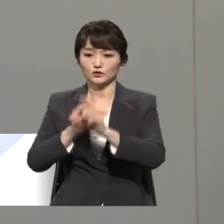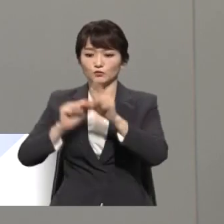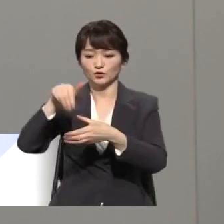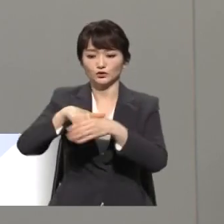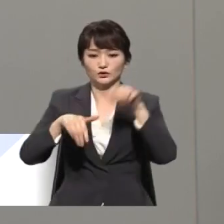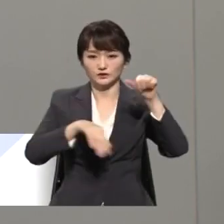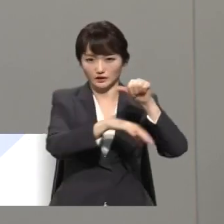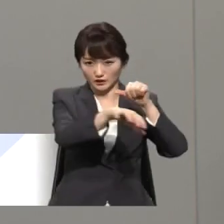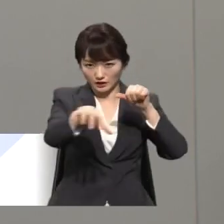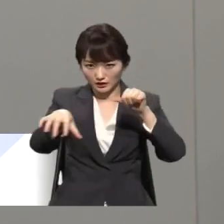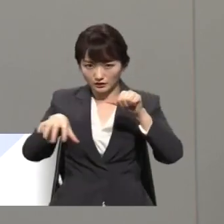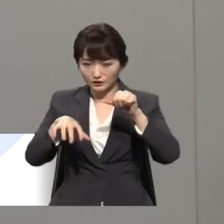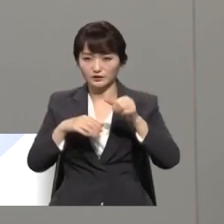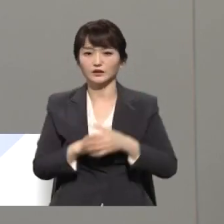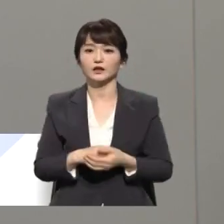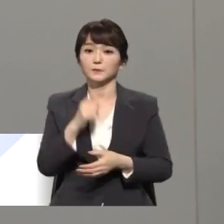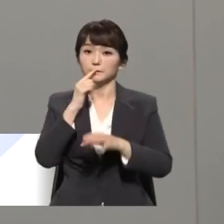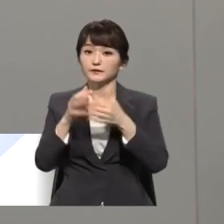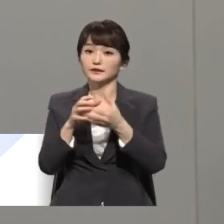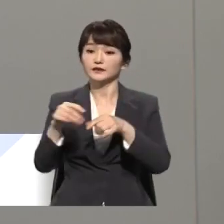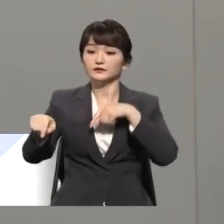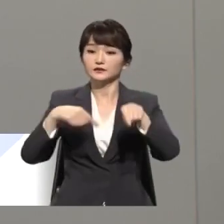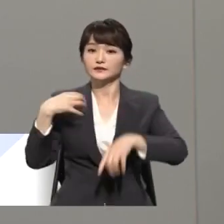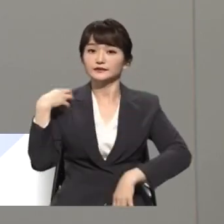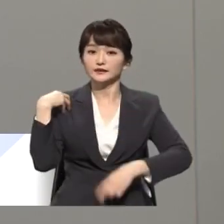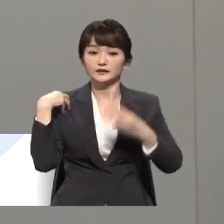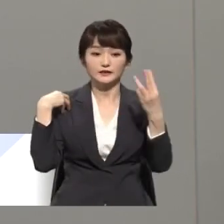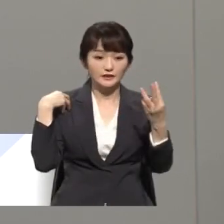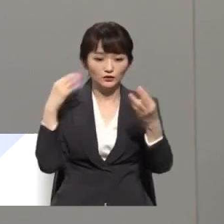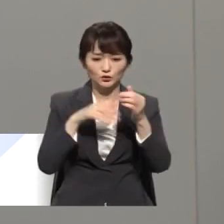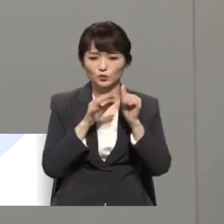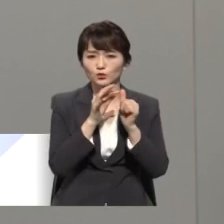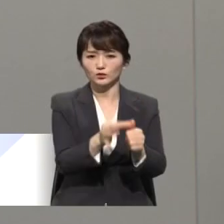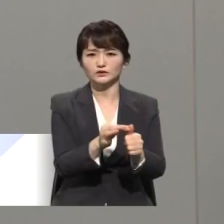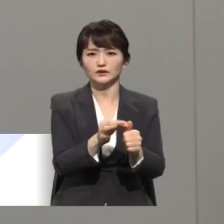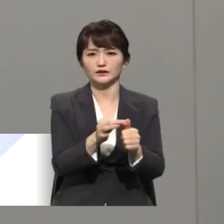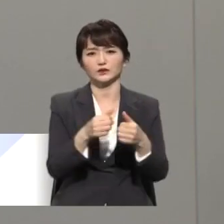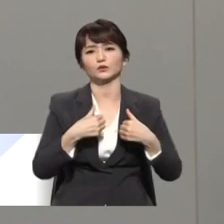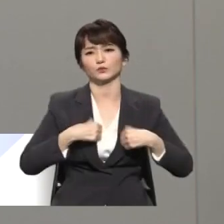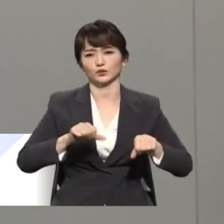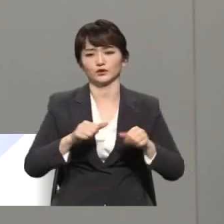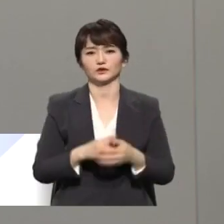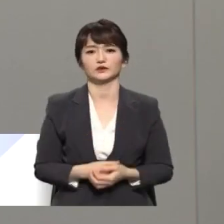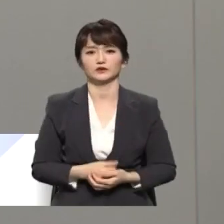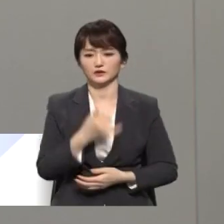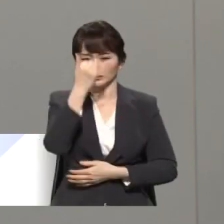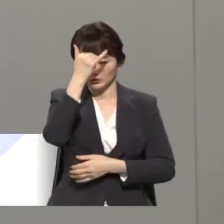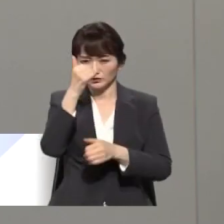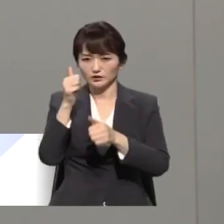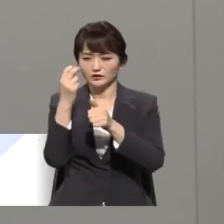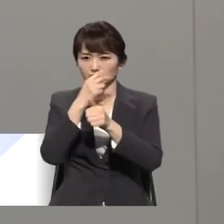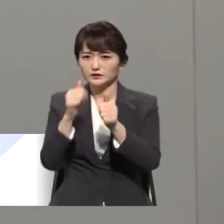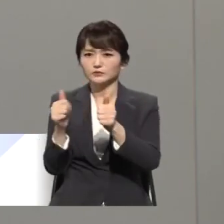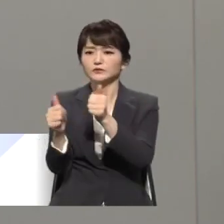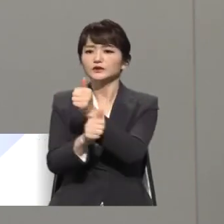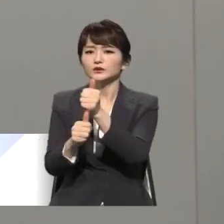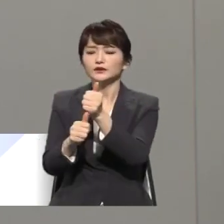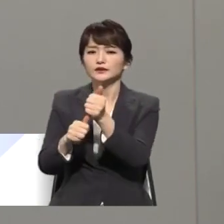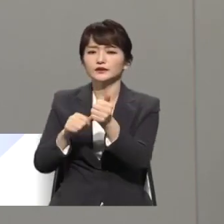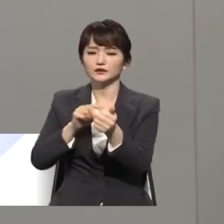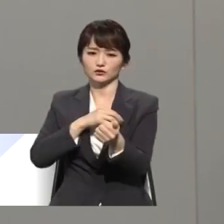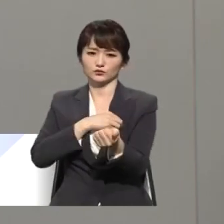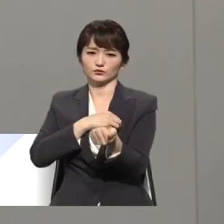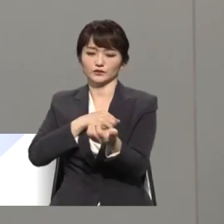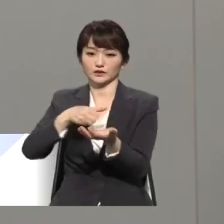민주당이 정치적 책임 있는 세 곳의 공천을 포기했습니다 윤리 심사 자문 외에 서재명 돈이 를 의 11